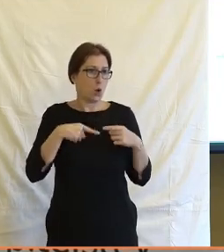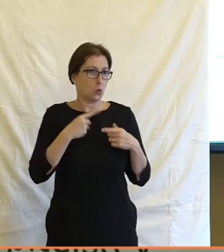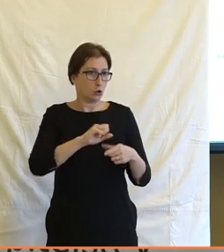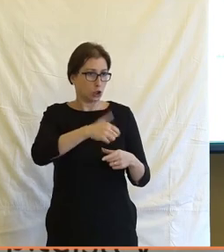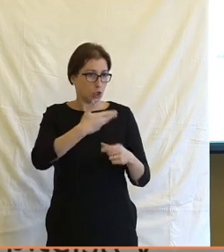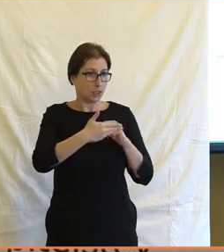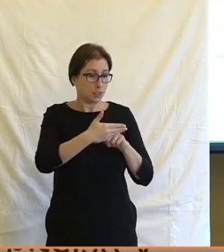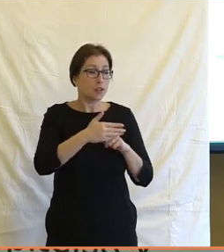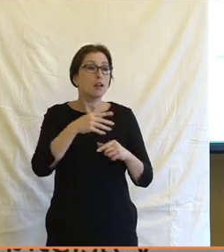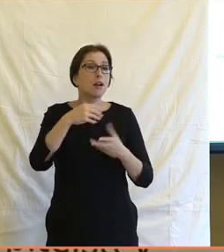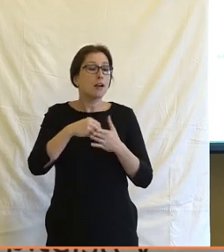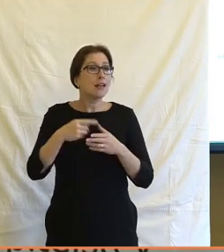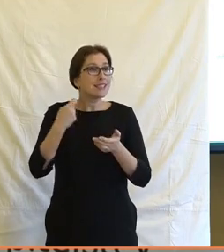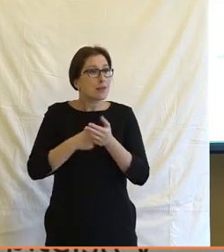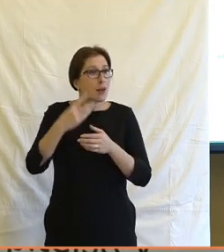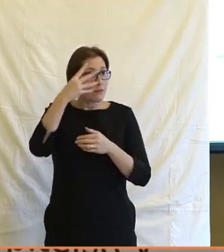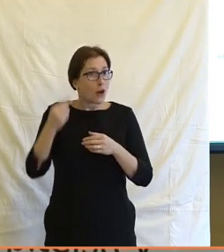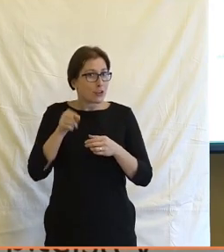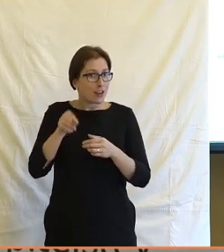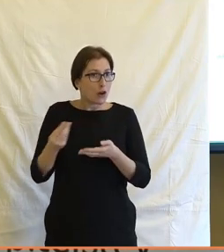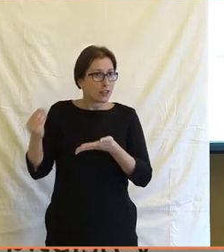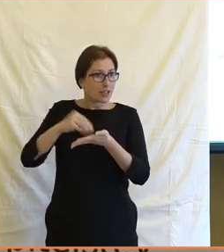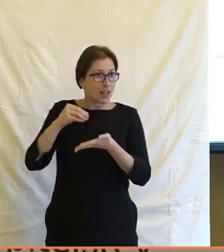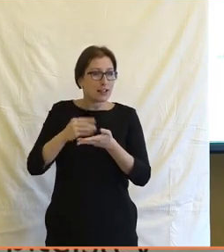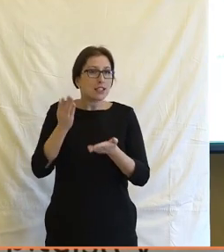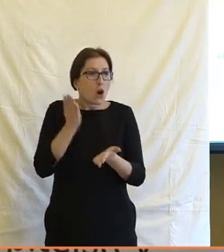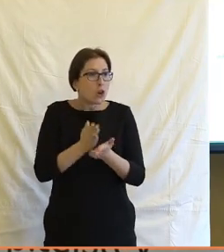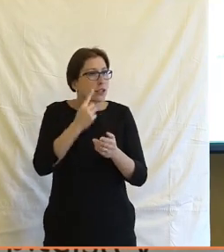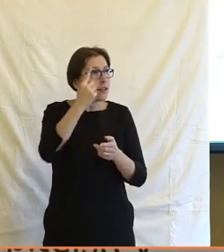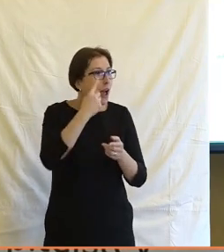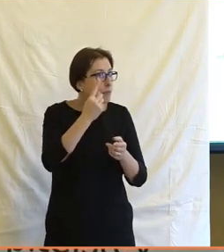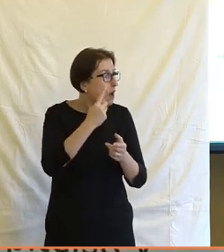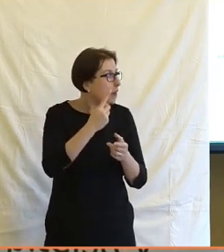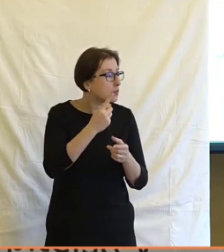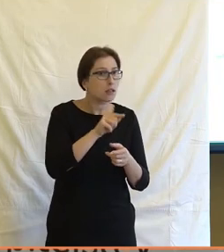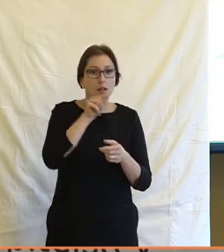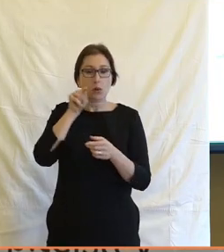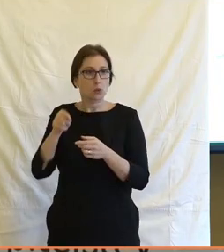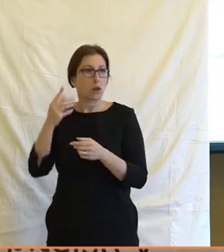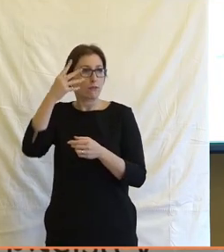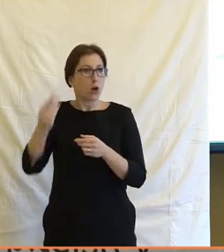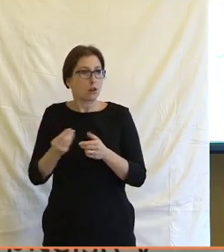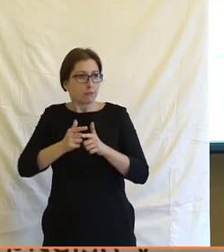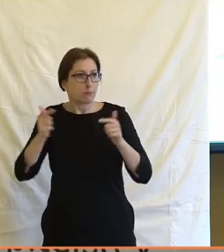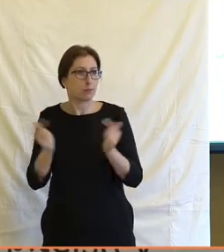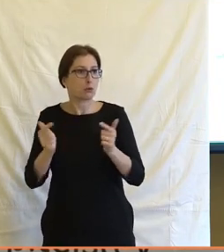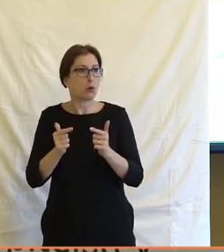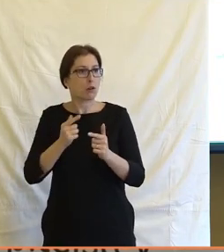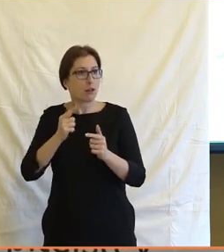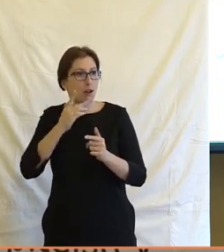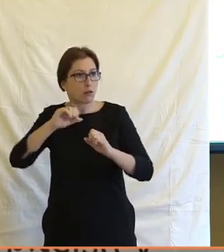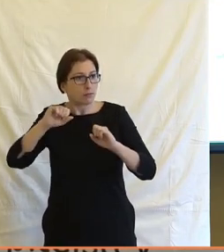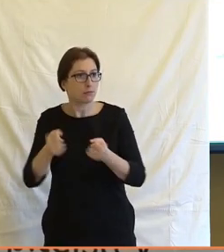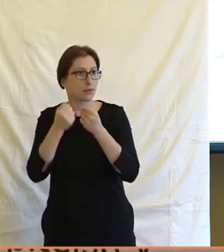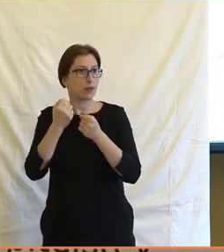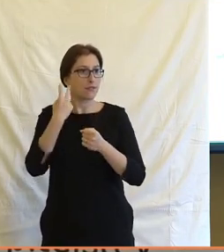tom, že to je akcelerační program pro takovéhle, řekněme, můžeme říkat startupy, nápady, právě proto, aby tyto aplikace nebo tyto